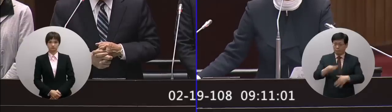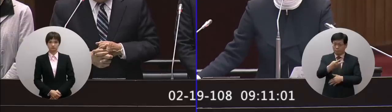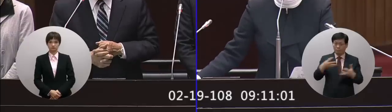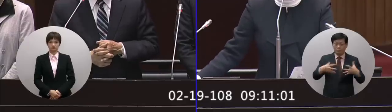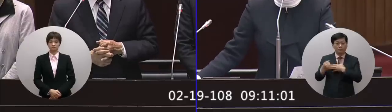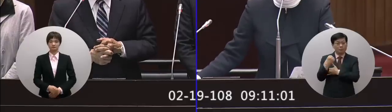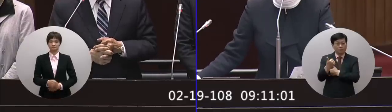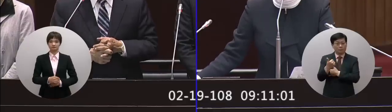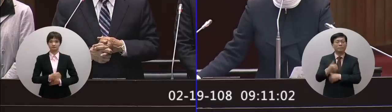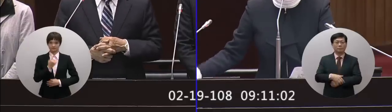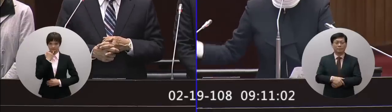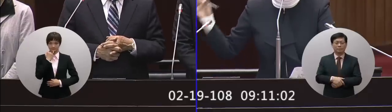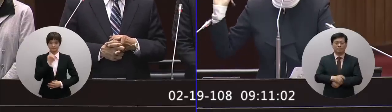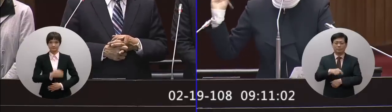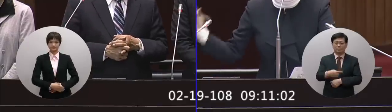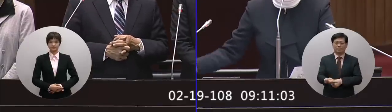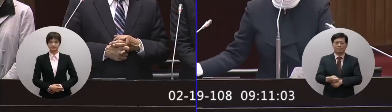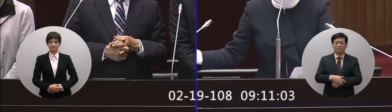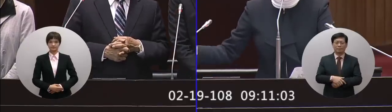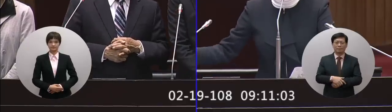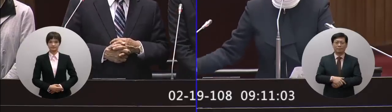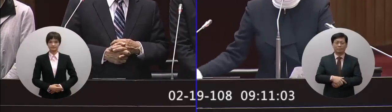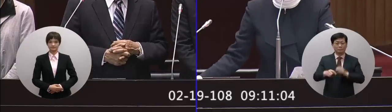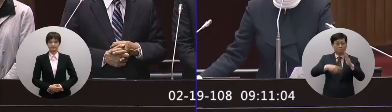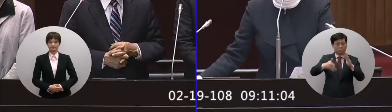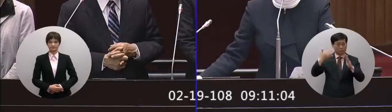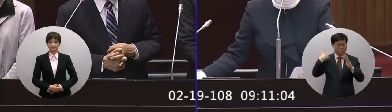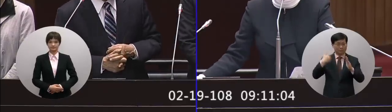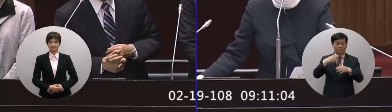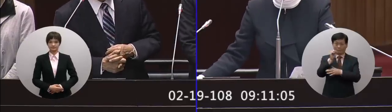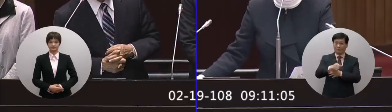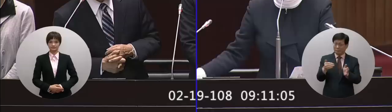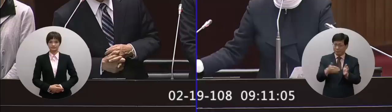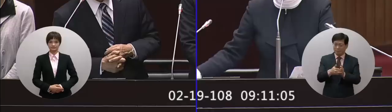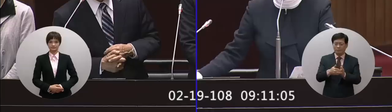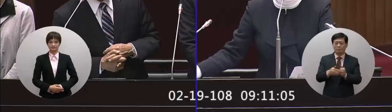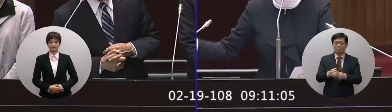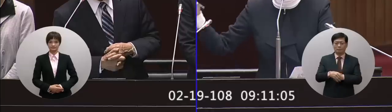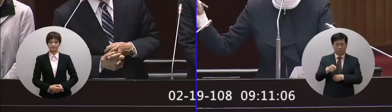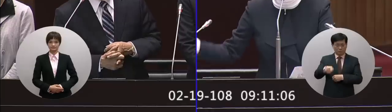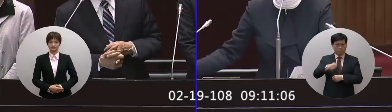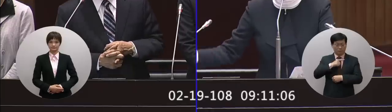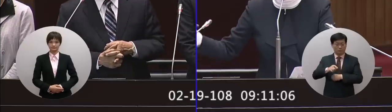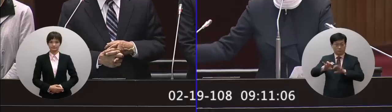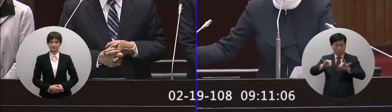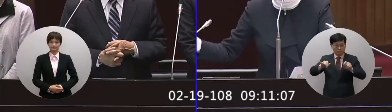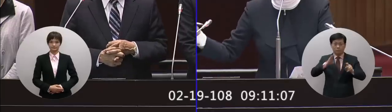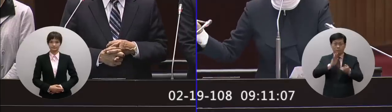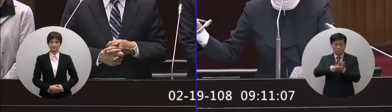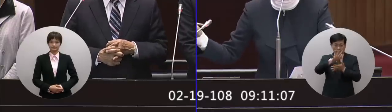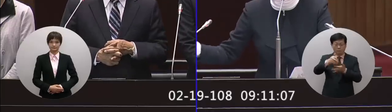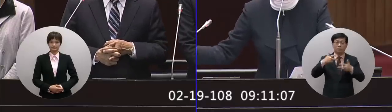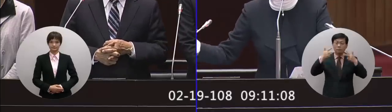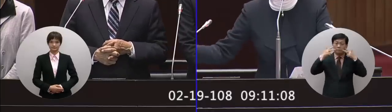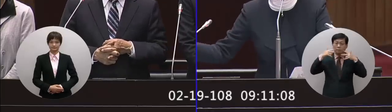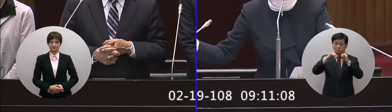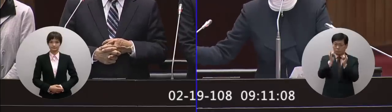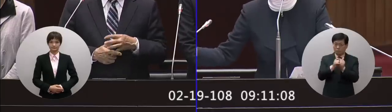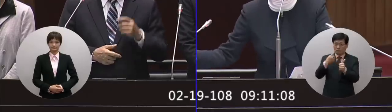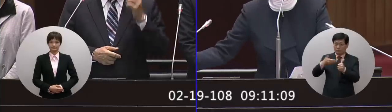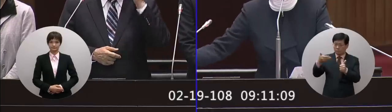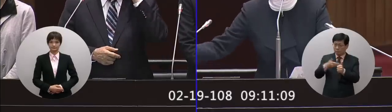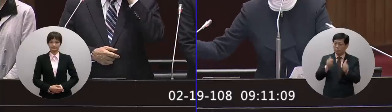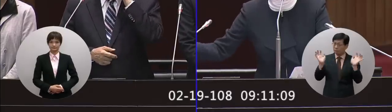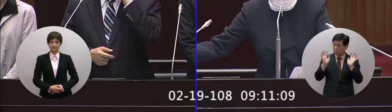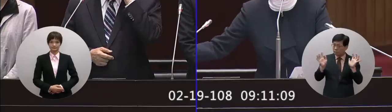力，好不好？ 好。 那么接着下来，这个院长您承诺了之后呢，正是这个基地，也就是未来原住民族教育